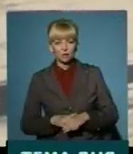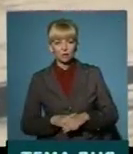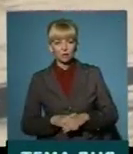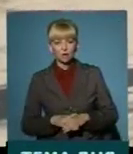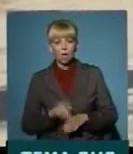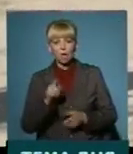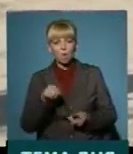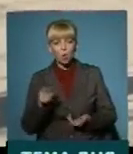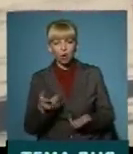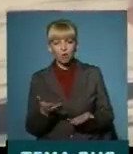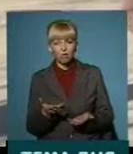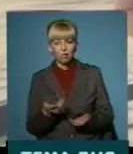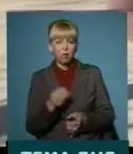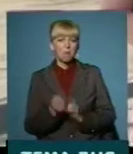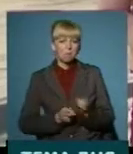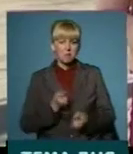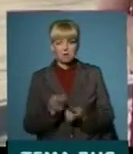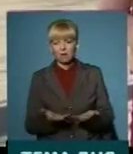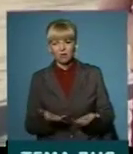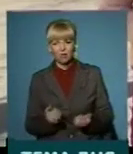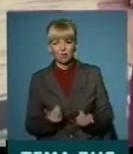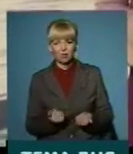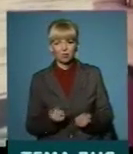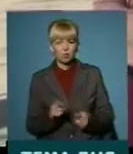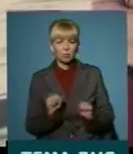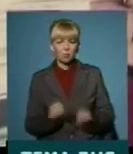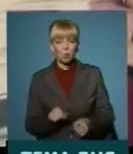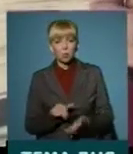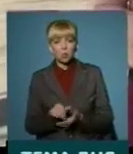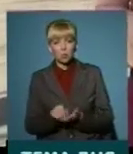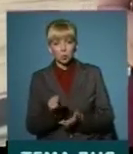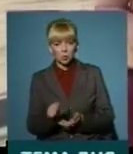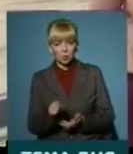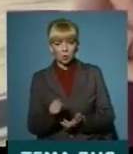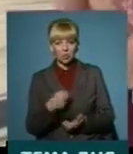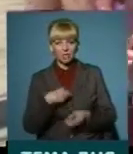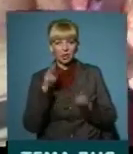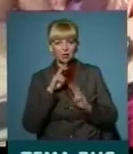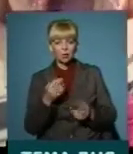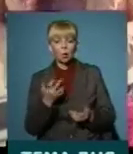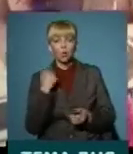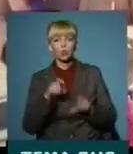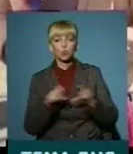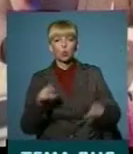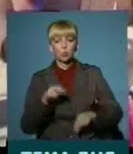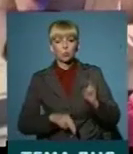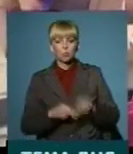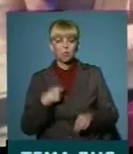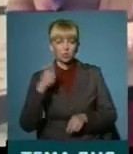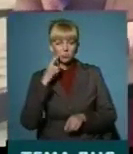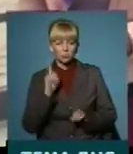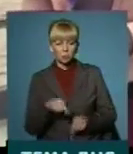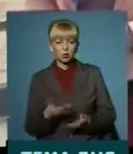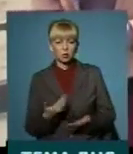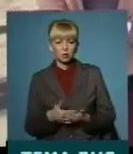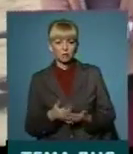показники абсолютно... Так, ну тут воно не міняється, так? Абсолютно так. Тобто, тут можна от підійти до цього. Я не знаю, коли школу будували, я думаю, що теж десь,